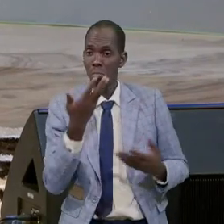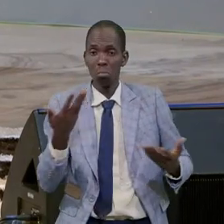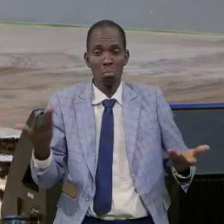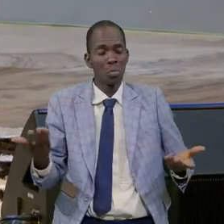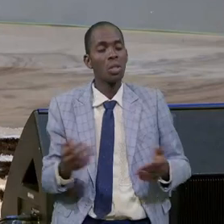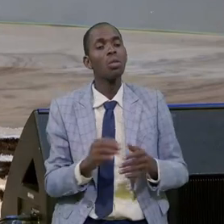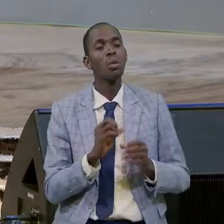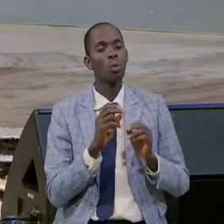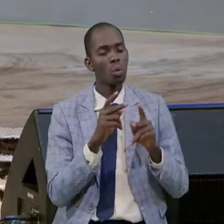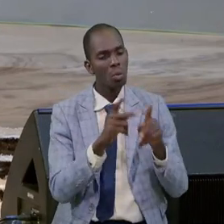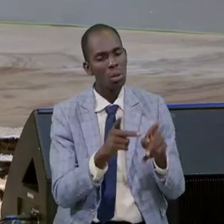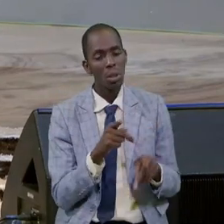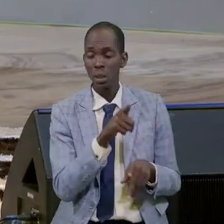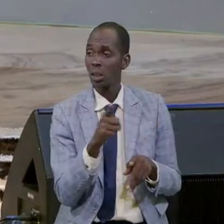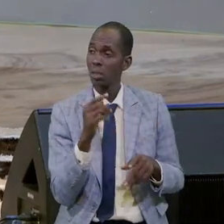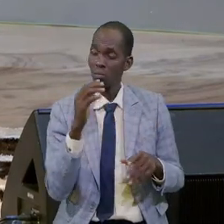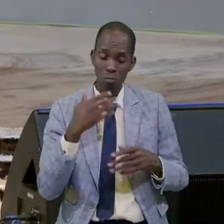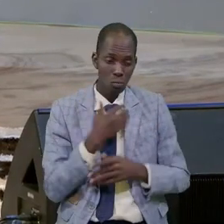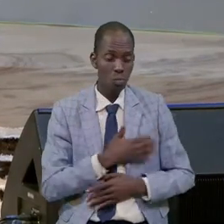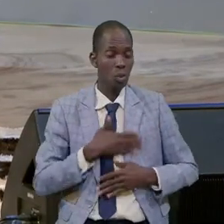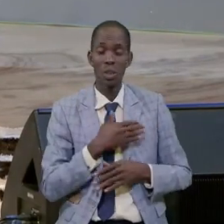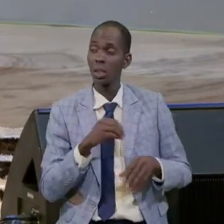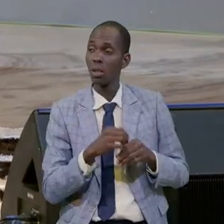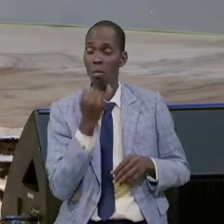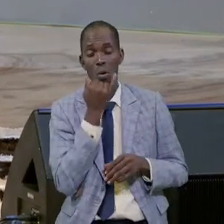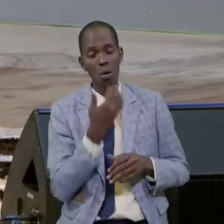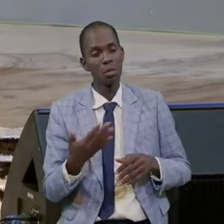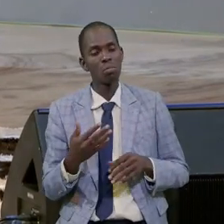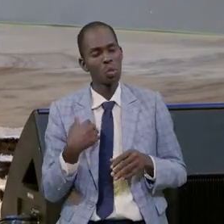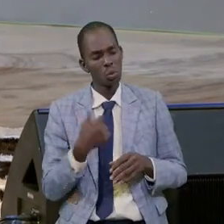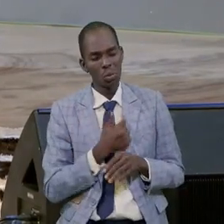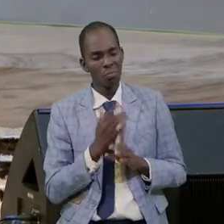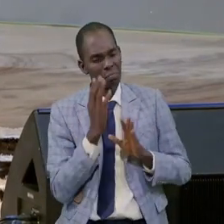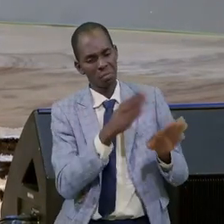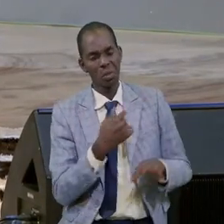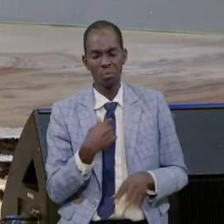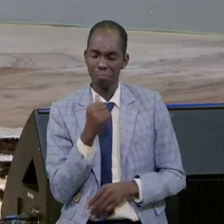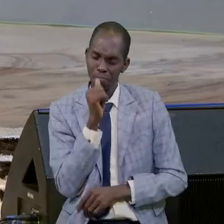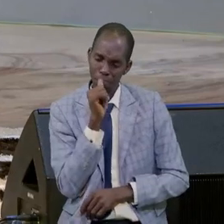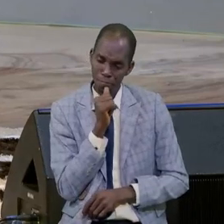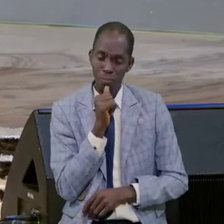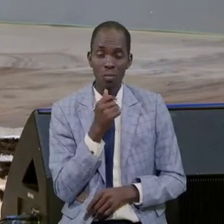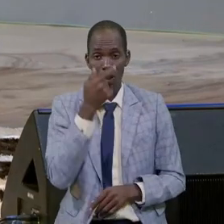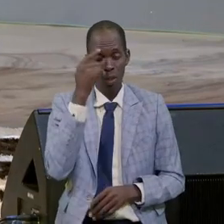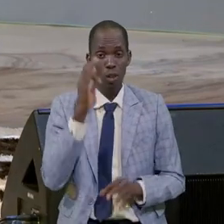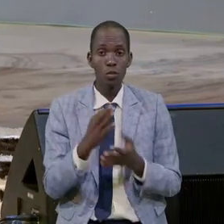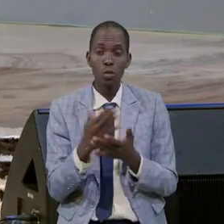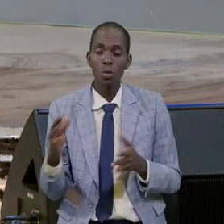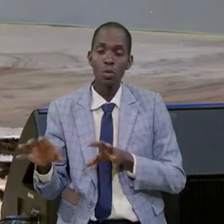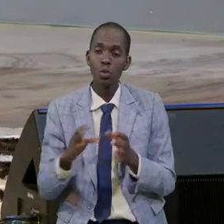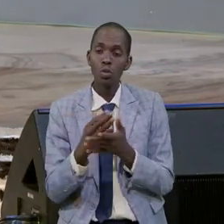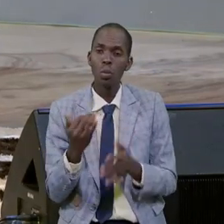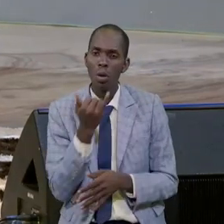Et c'est une personne, il sait que ce qu'il fait là, c'est offensant, mais on doit se taire.